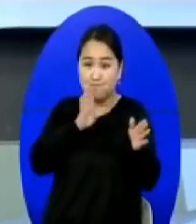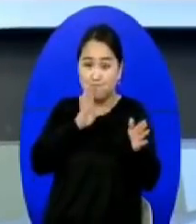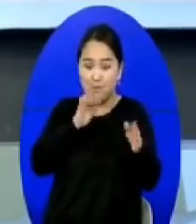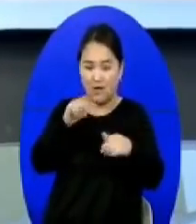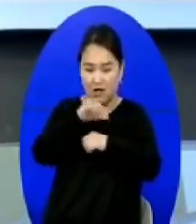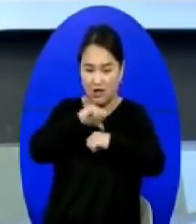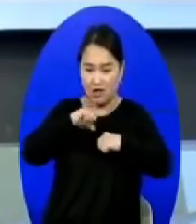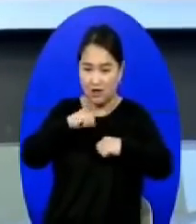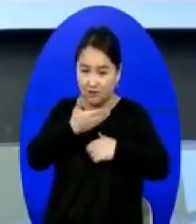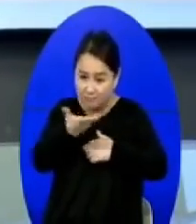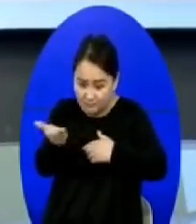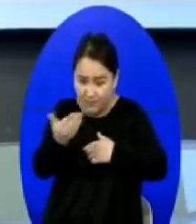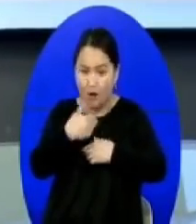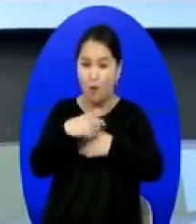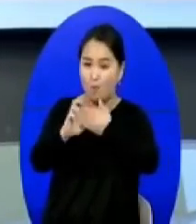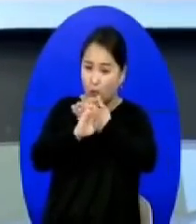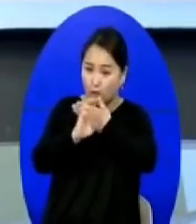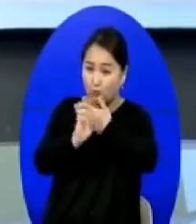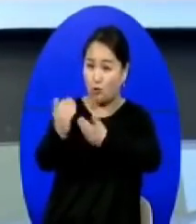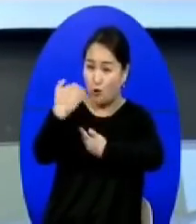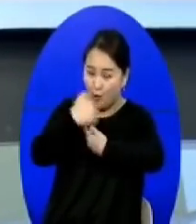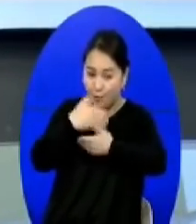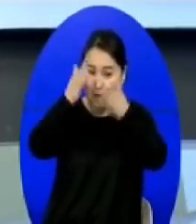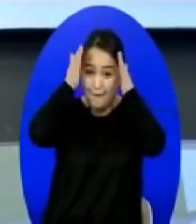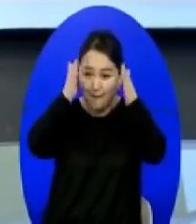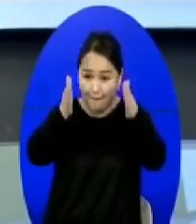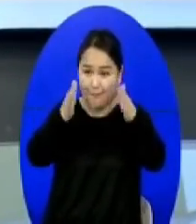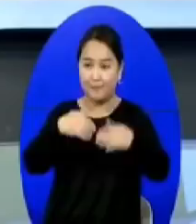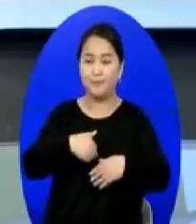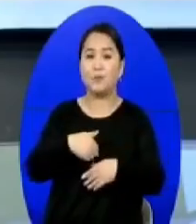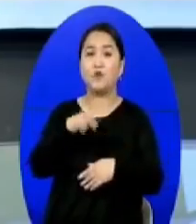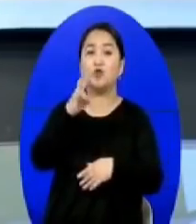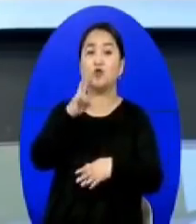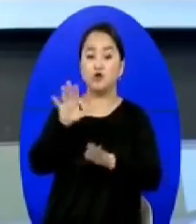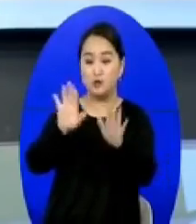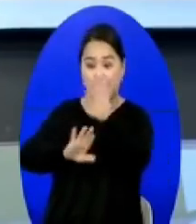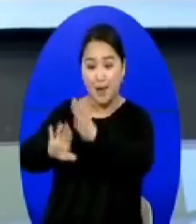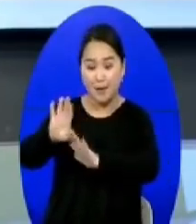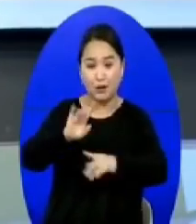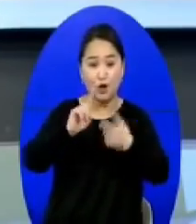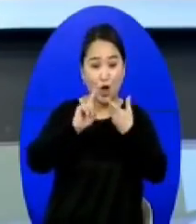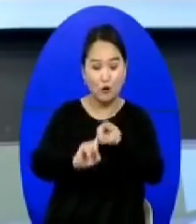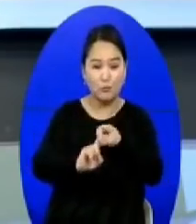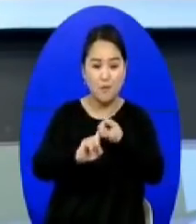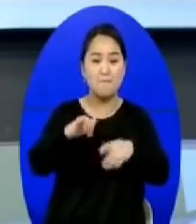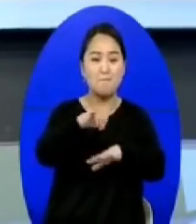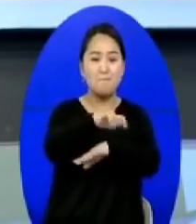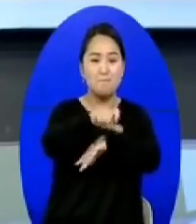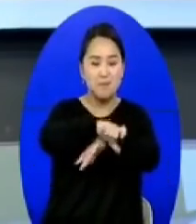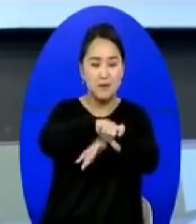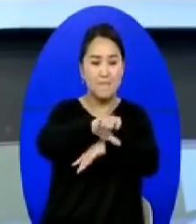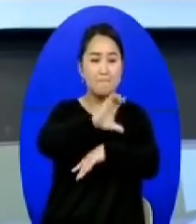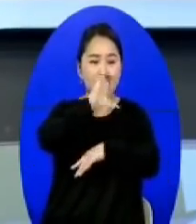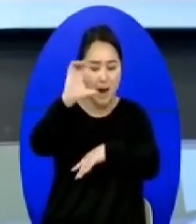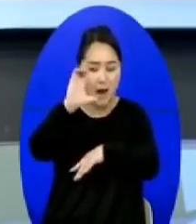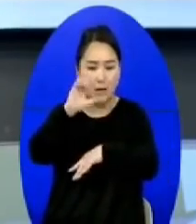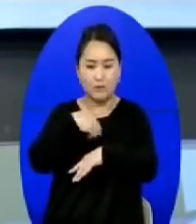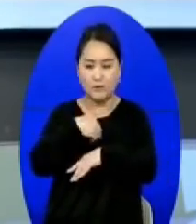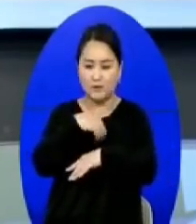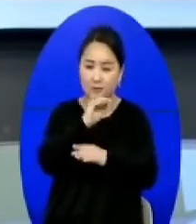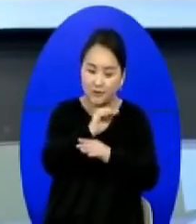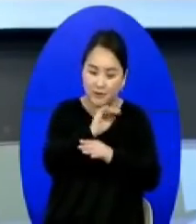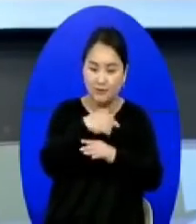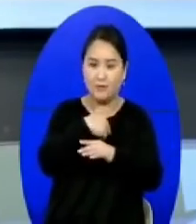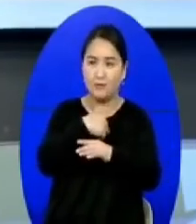бүхэн замын хөдөлгөөнд болгоомжтой оролцохыг анхааруулж байна. Мөн нөхцөл байдлаа уялдуулан мэргэжлийн байгууллагын аль багшийн шаардлагыг хүндэтгэж